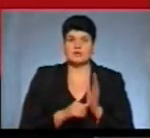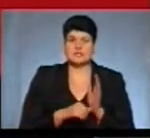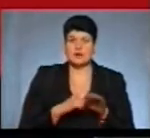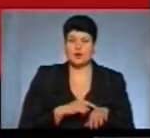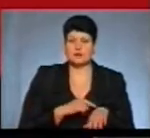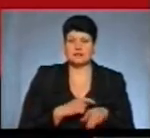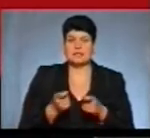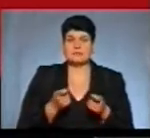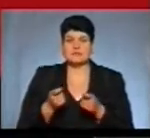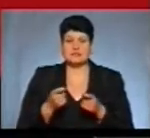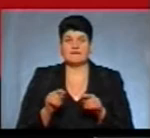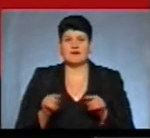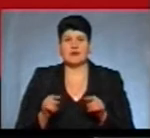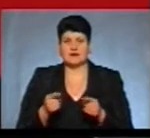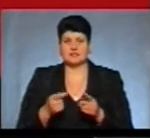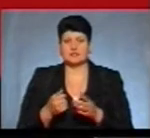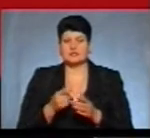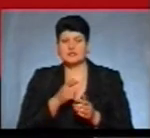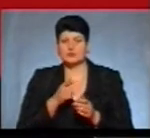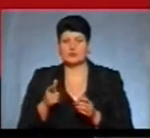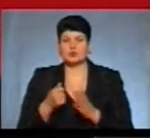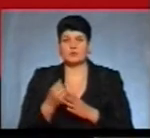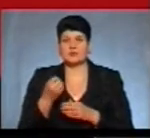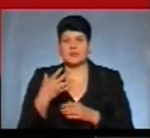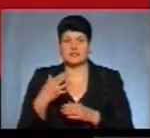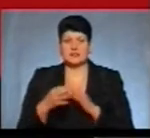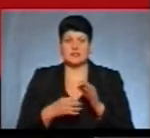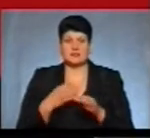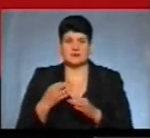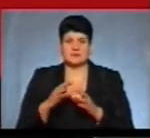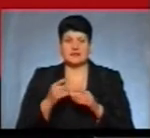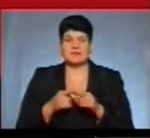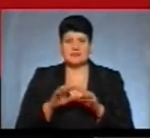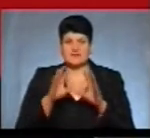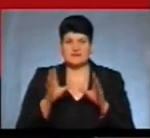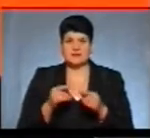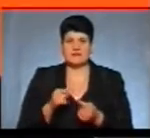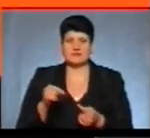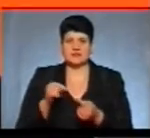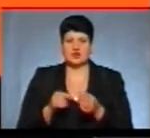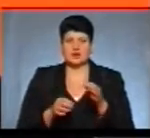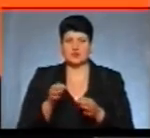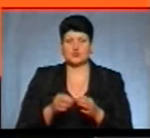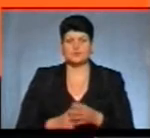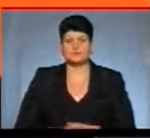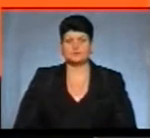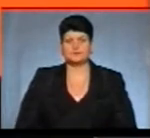і адміністративний арешт на строк до 15 діб. Це все визначає вже суд.